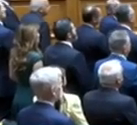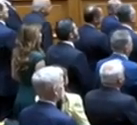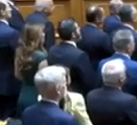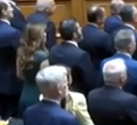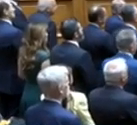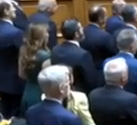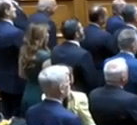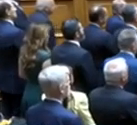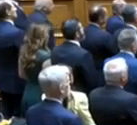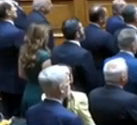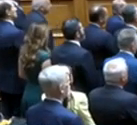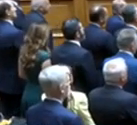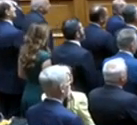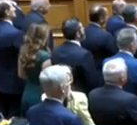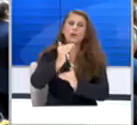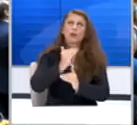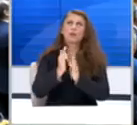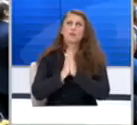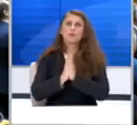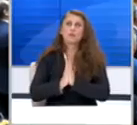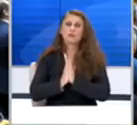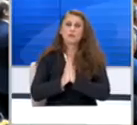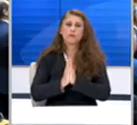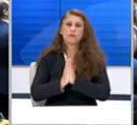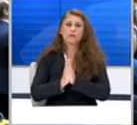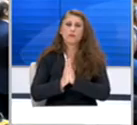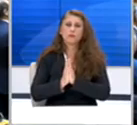Του Κυρίου δεηθώμε.